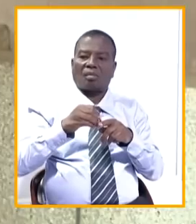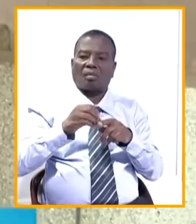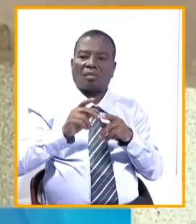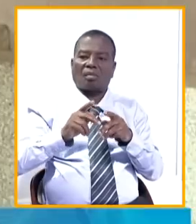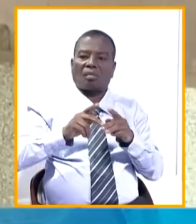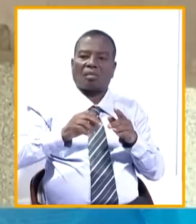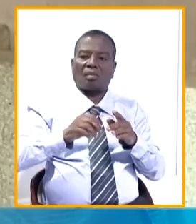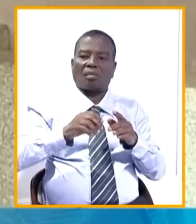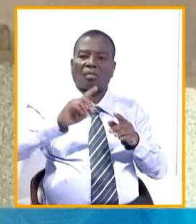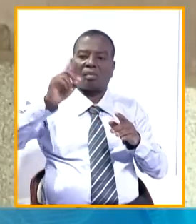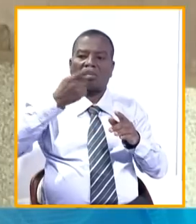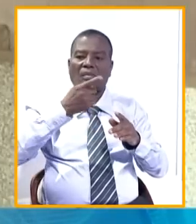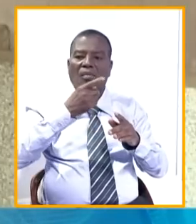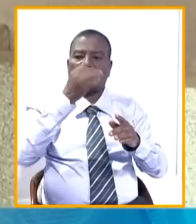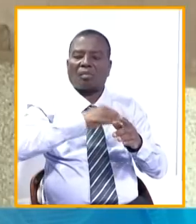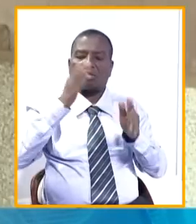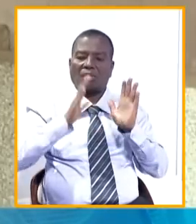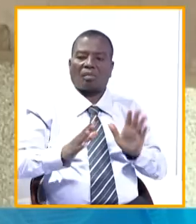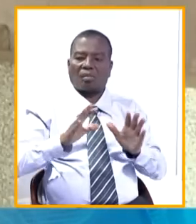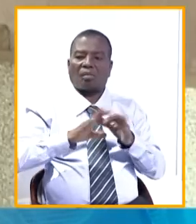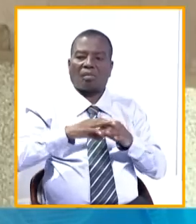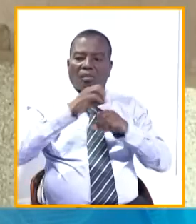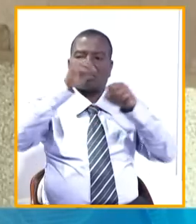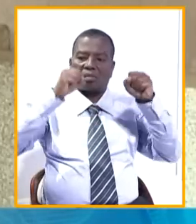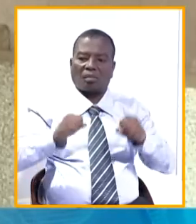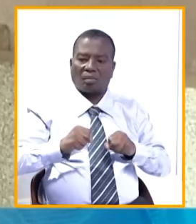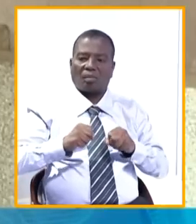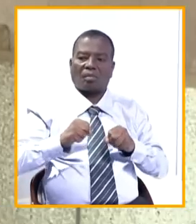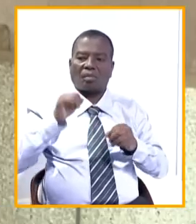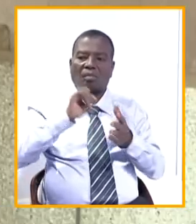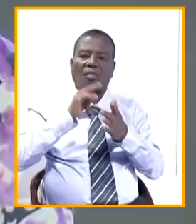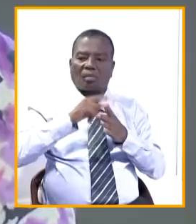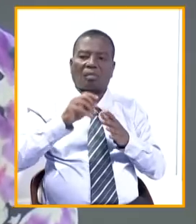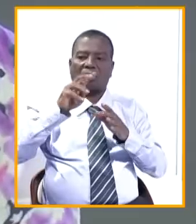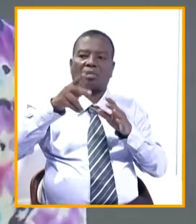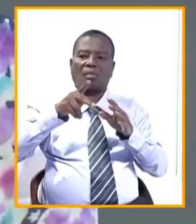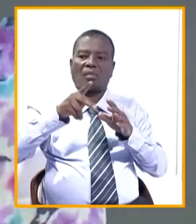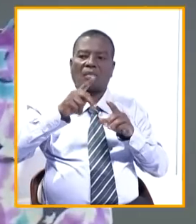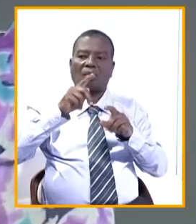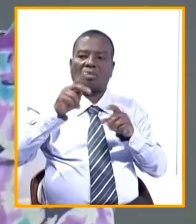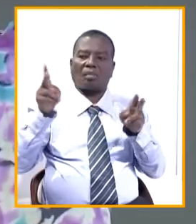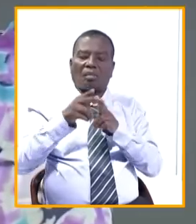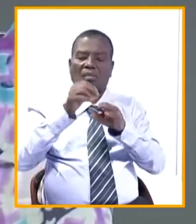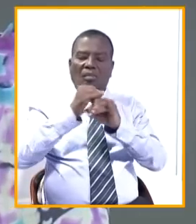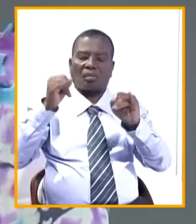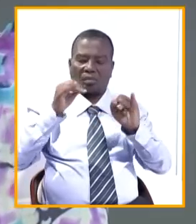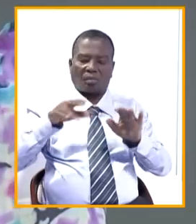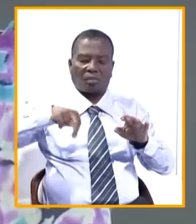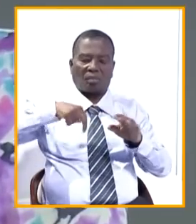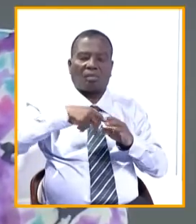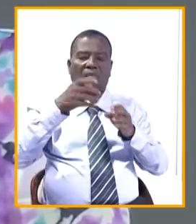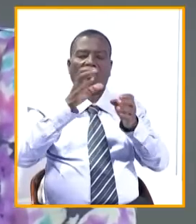premiers bénéficiaires de toute stratégie relative aux APE, ce sont les PME. Ce que nous